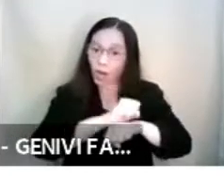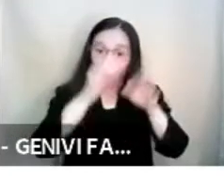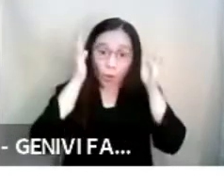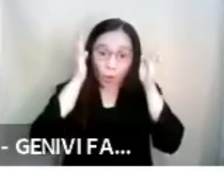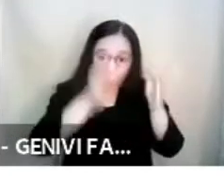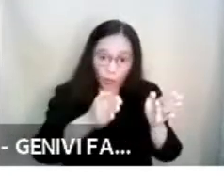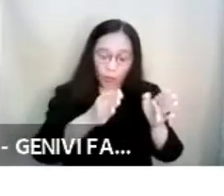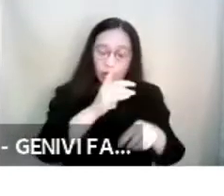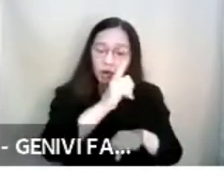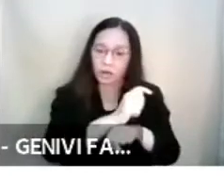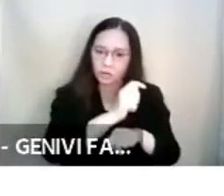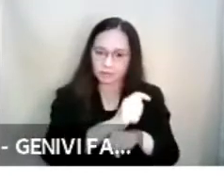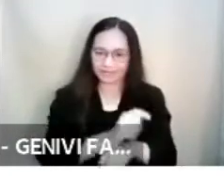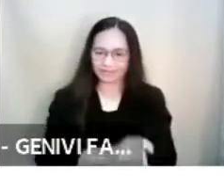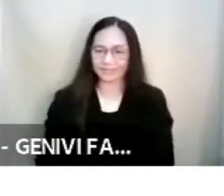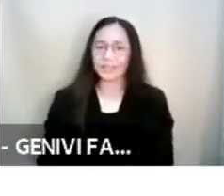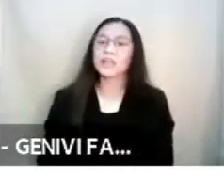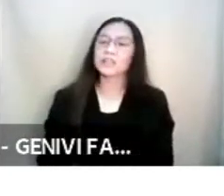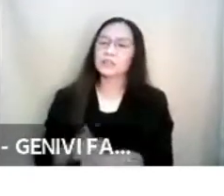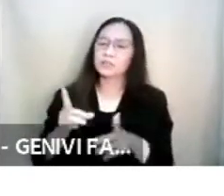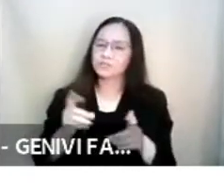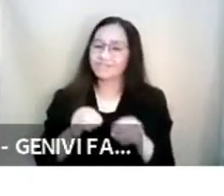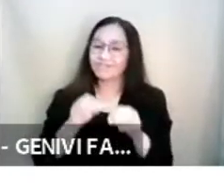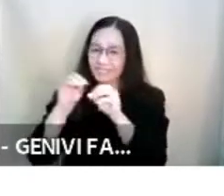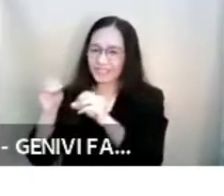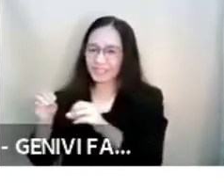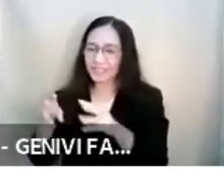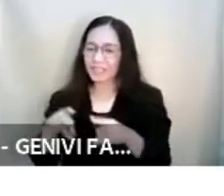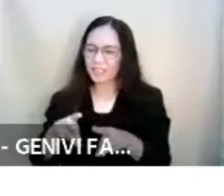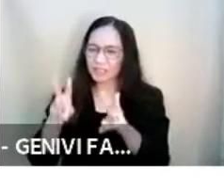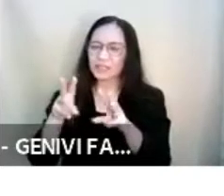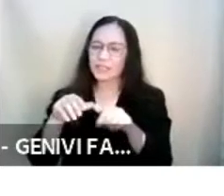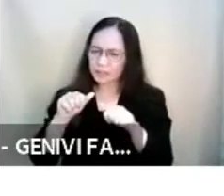So you give them those strategies, no? And they will only